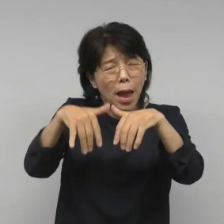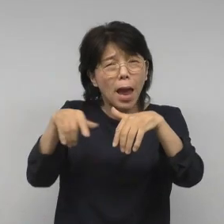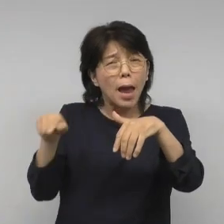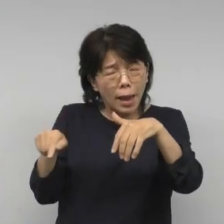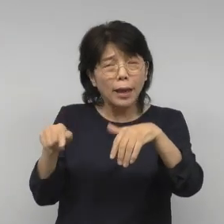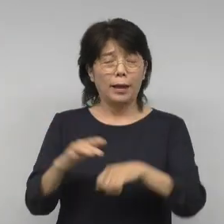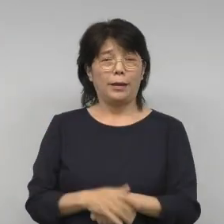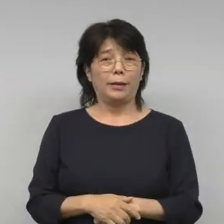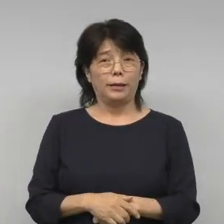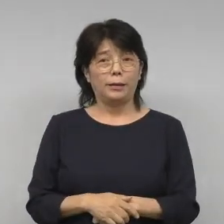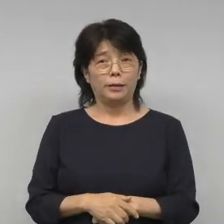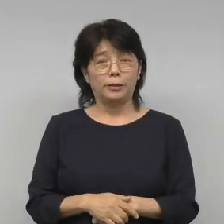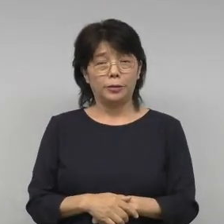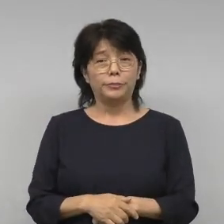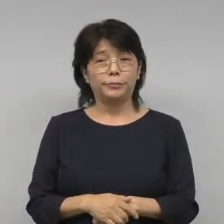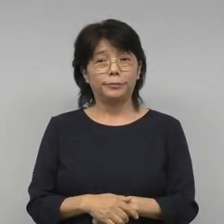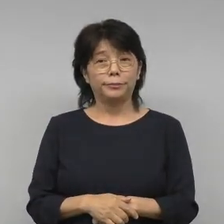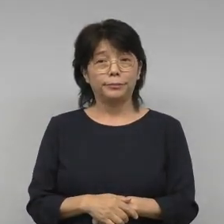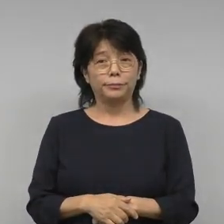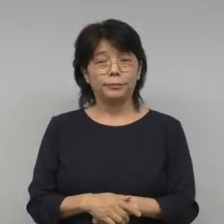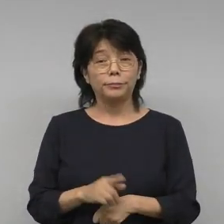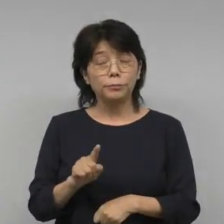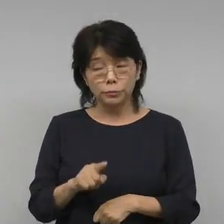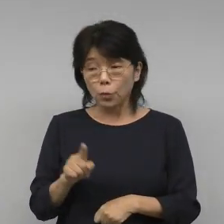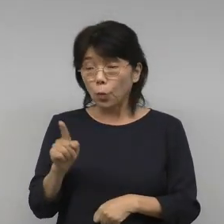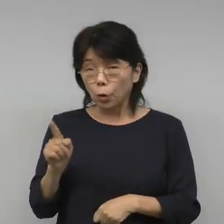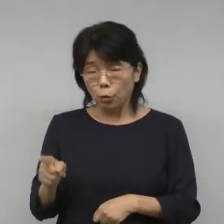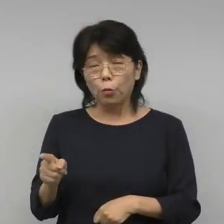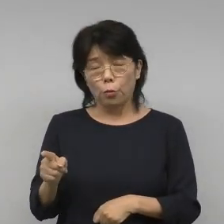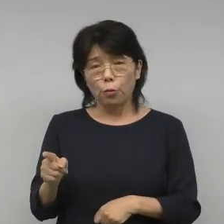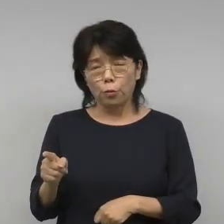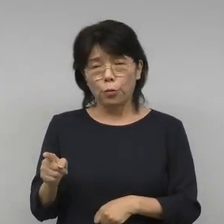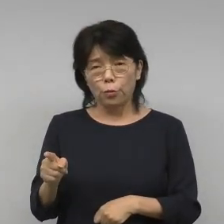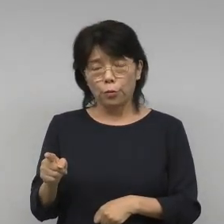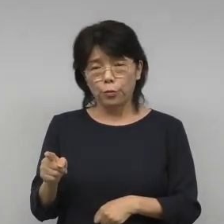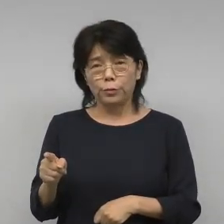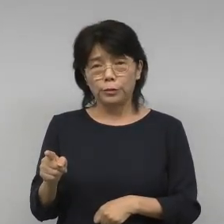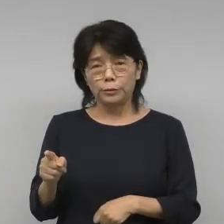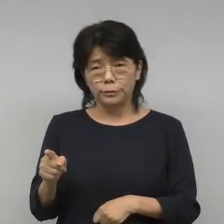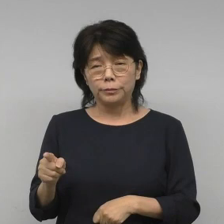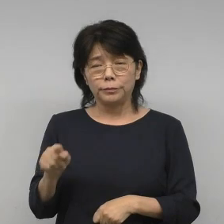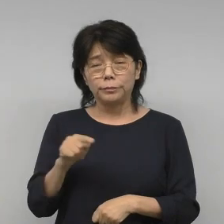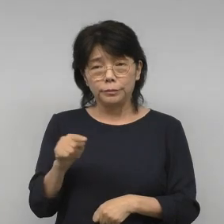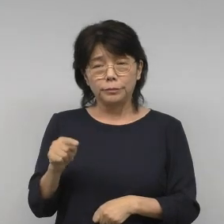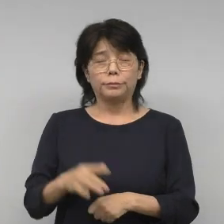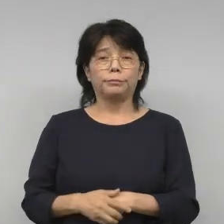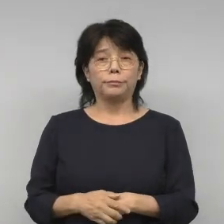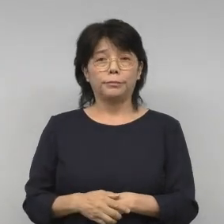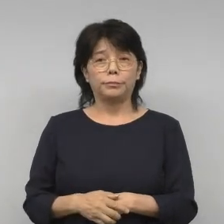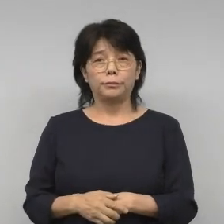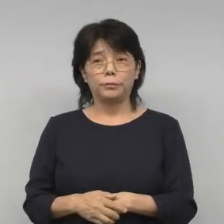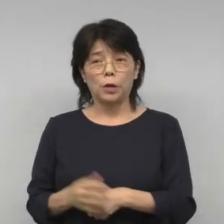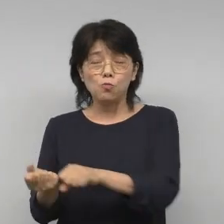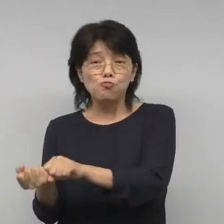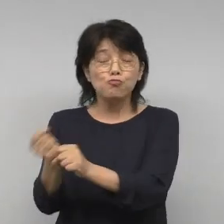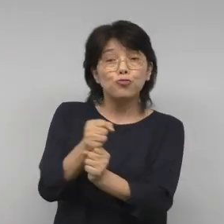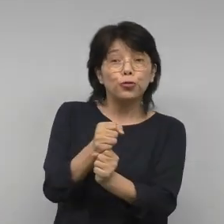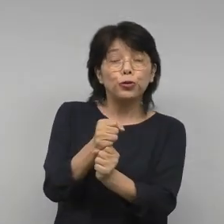ちらの2つの災害の各種の災害復旧